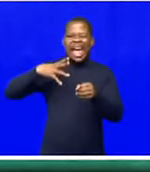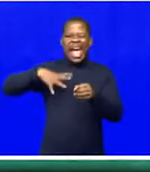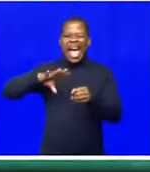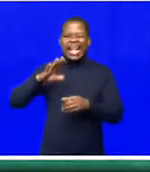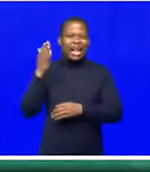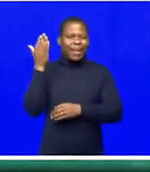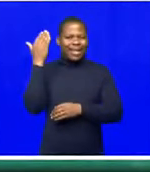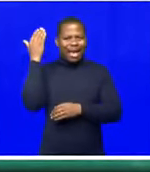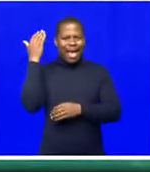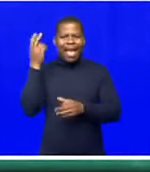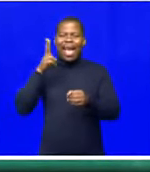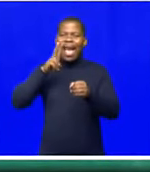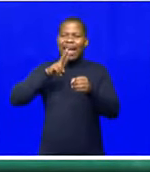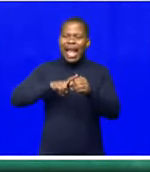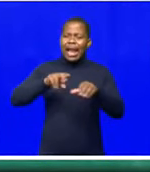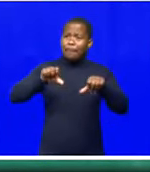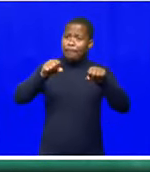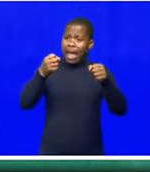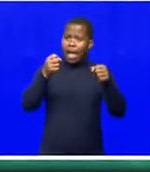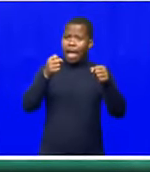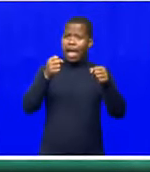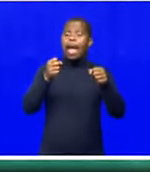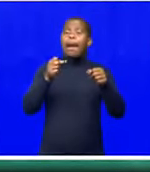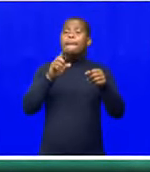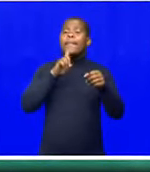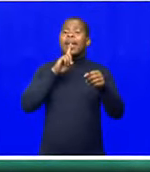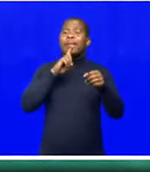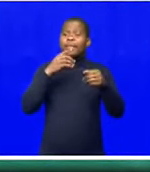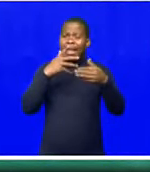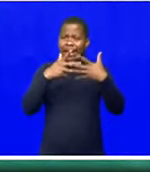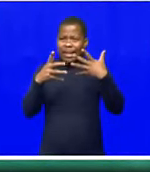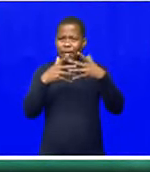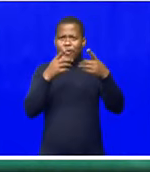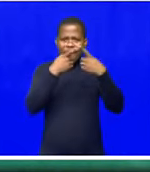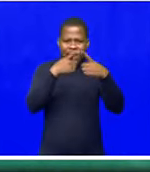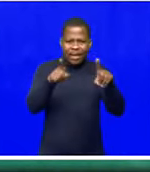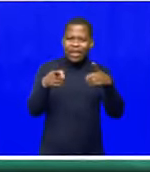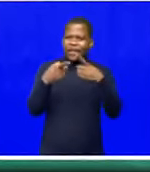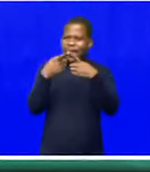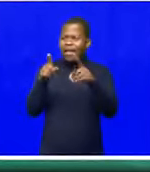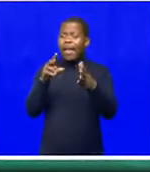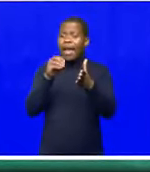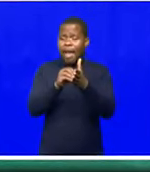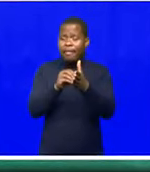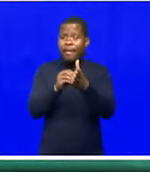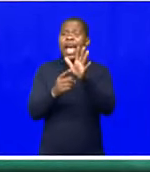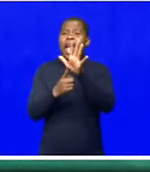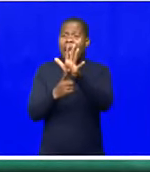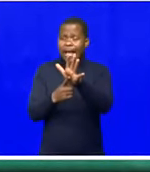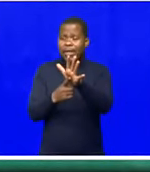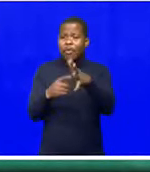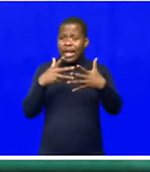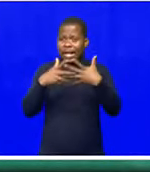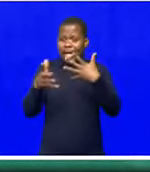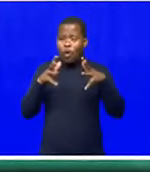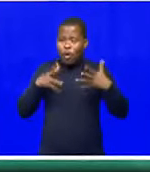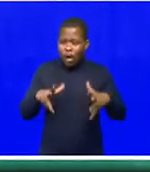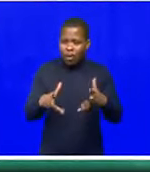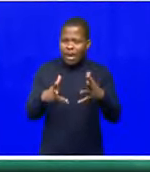vele seta write off kepha ke uya ukhanze ukuthi lawo makhuba yekulima nalawo maplantela nalokwa